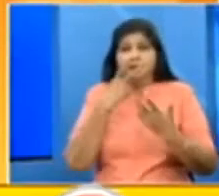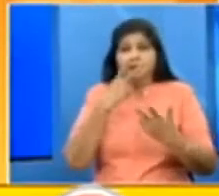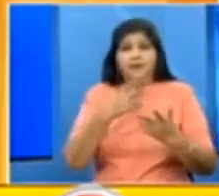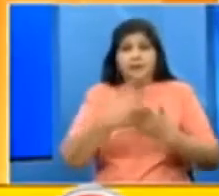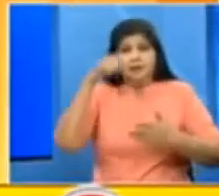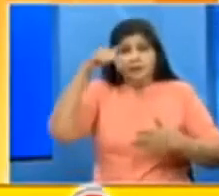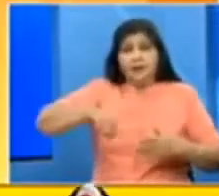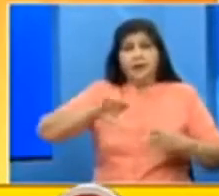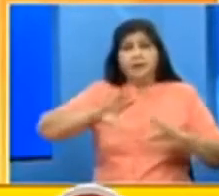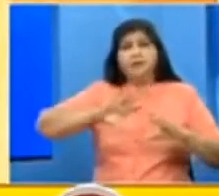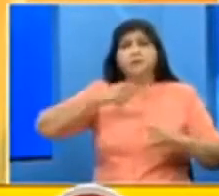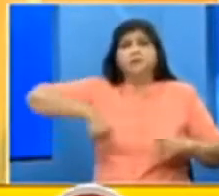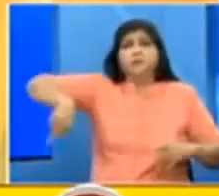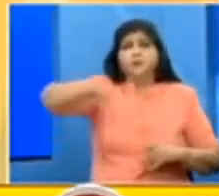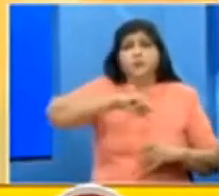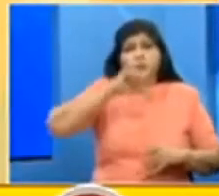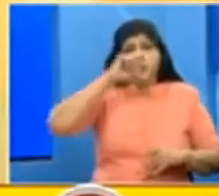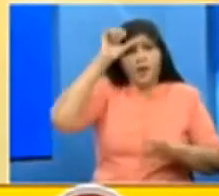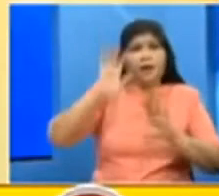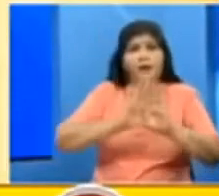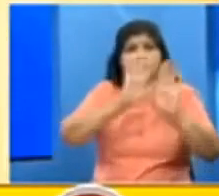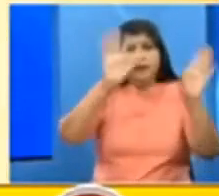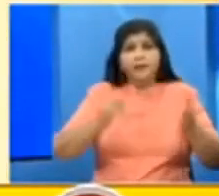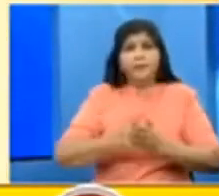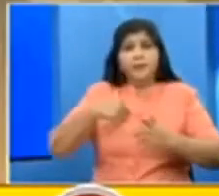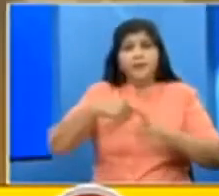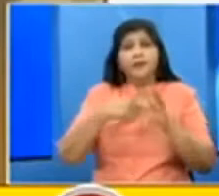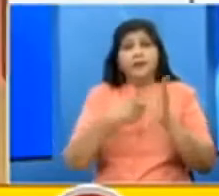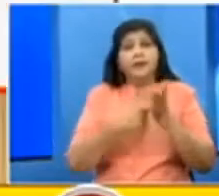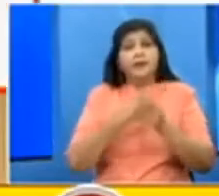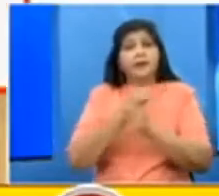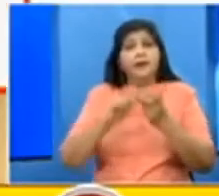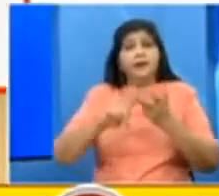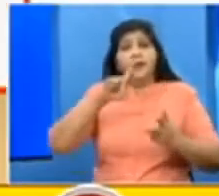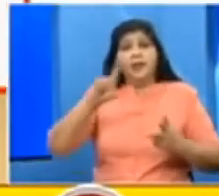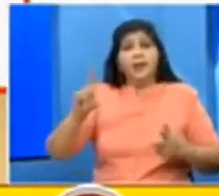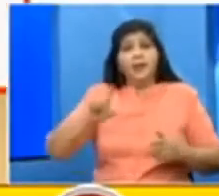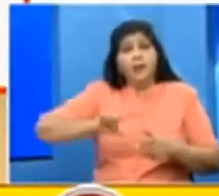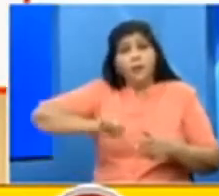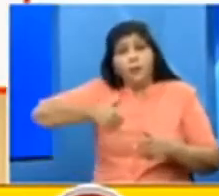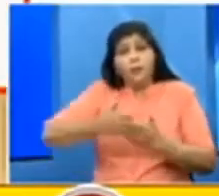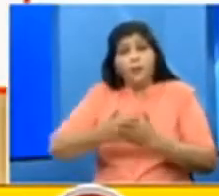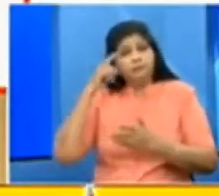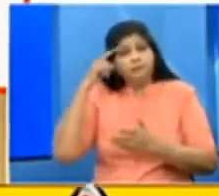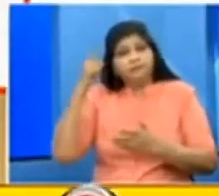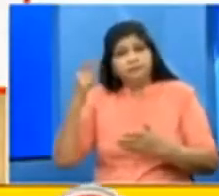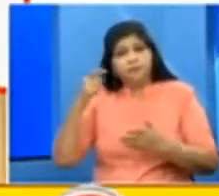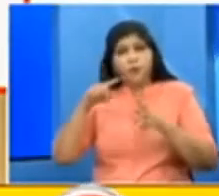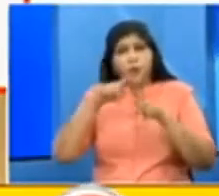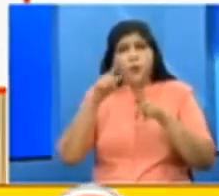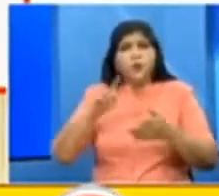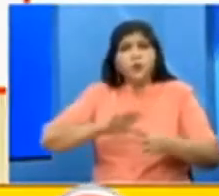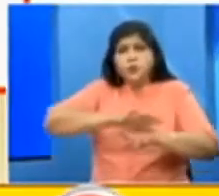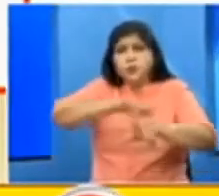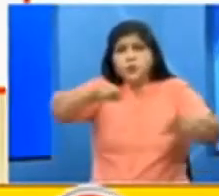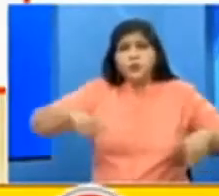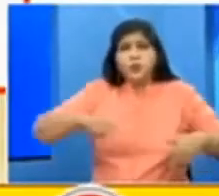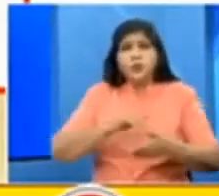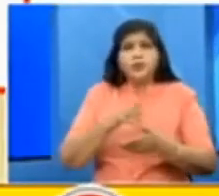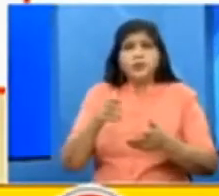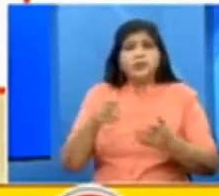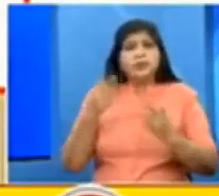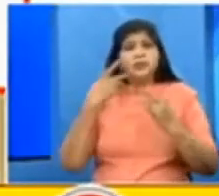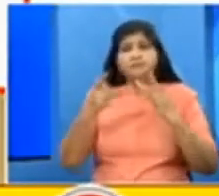आज देश भर में लोग कारगिल विजय को याद कर रहे हैं। सोशल मीडिया पर एक हैशटैग करेज